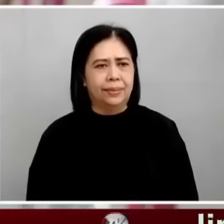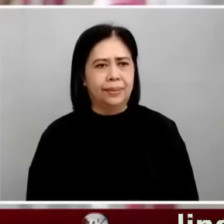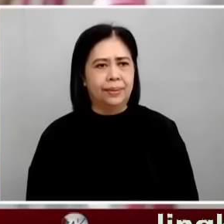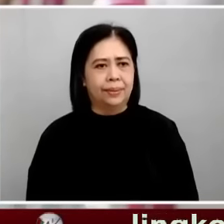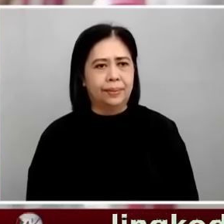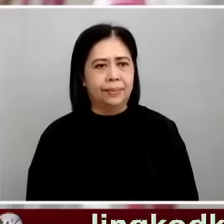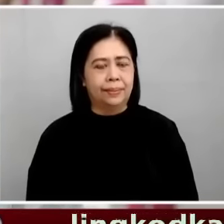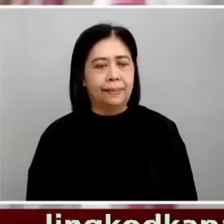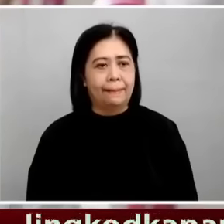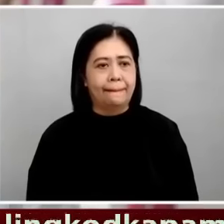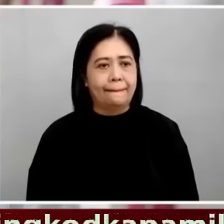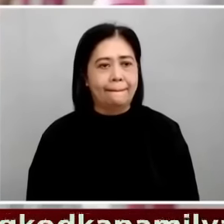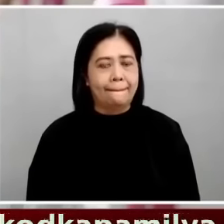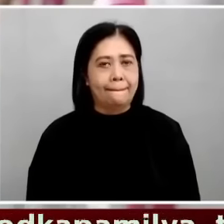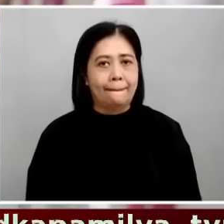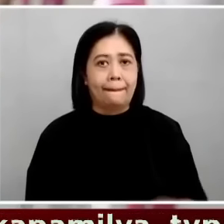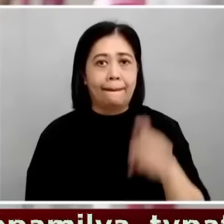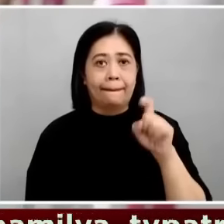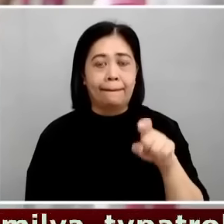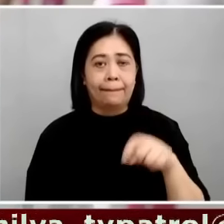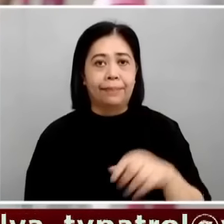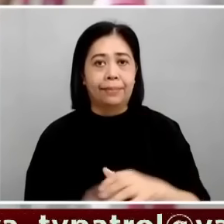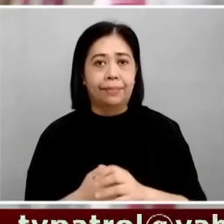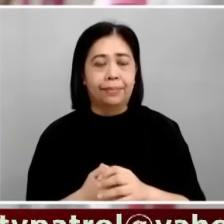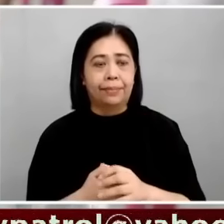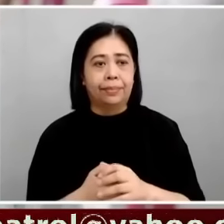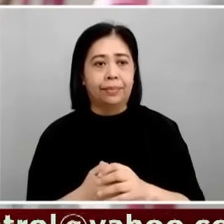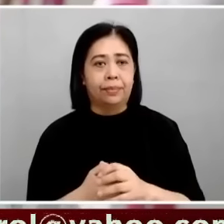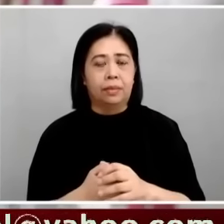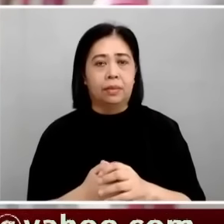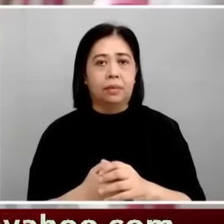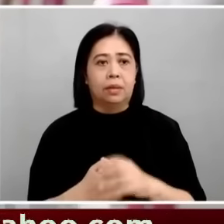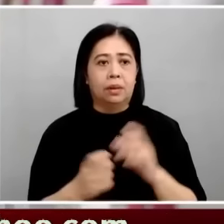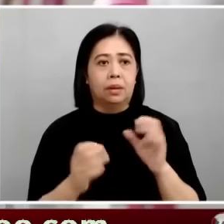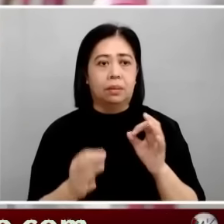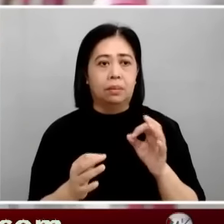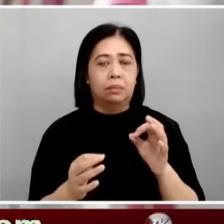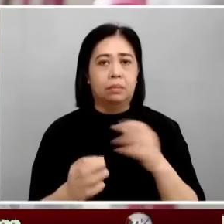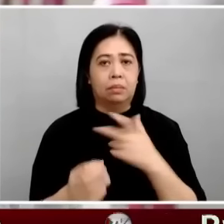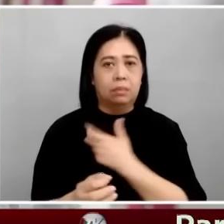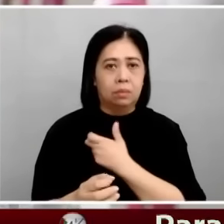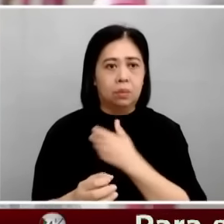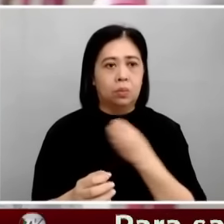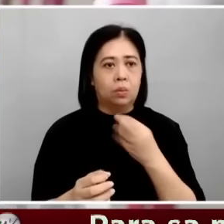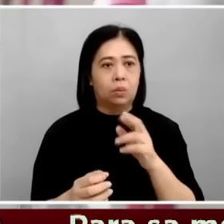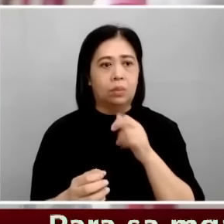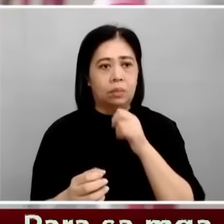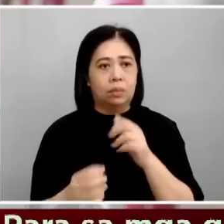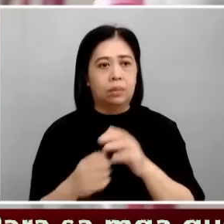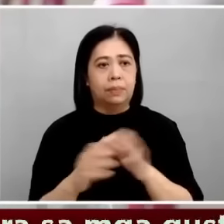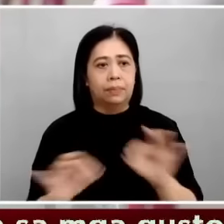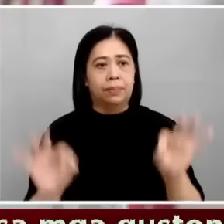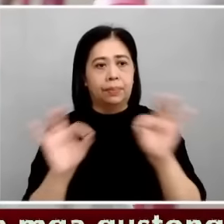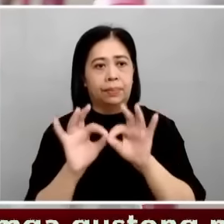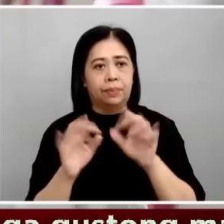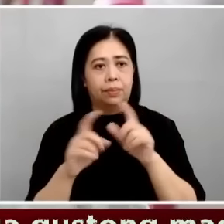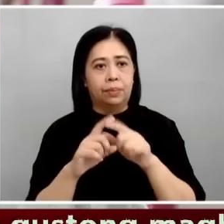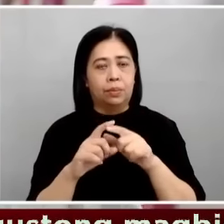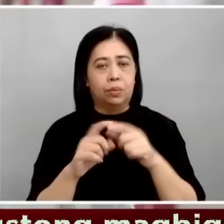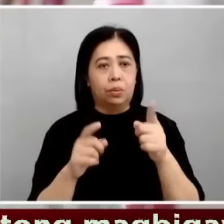dahilan yung hindi ka nabakunahan o nabakunahan ka. Ang kailangan lang naman po para ba kayo